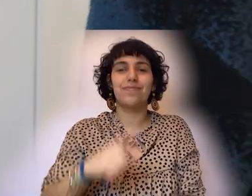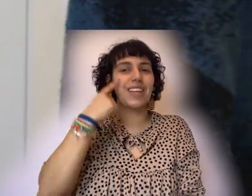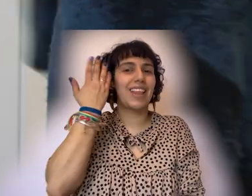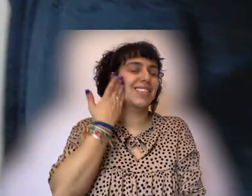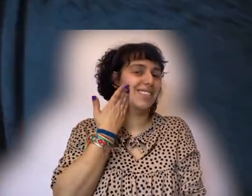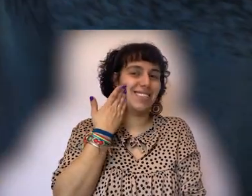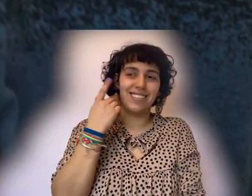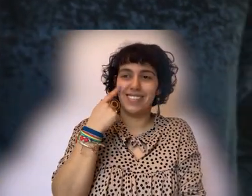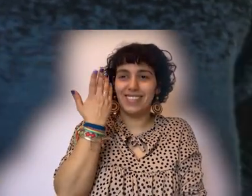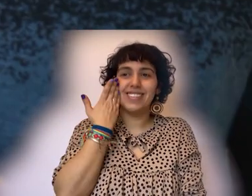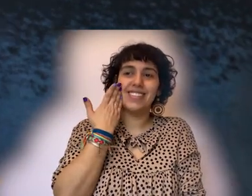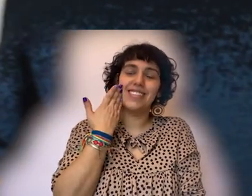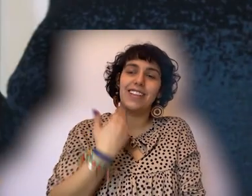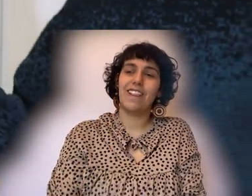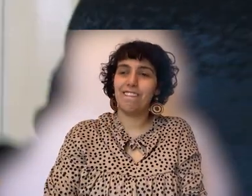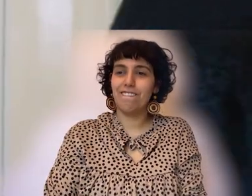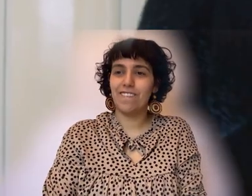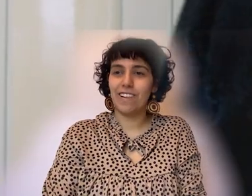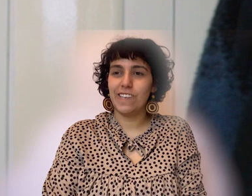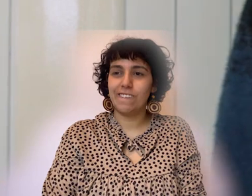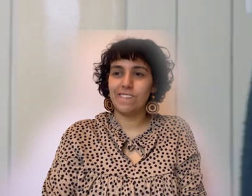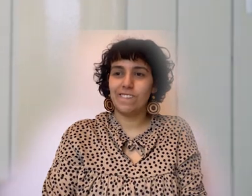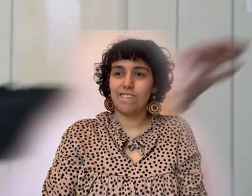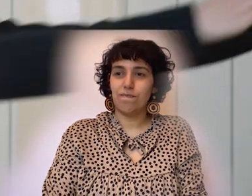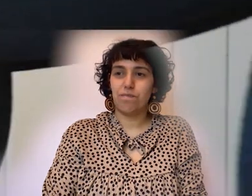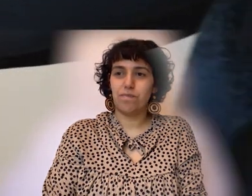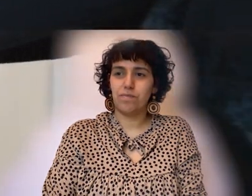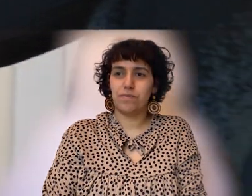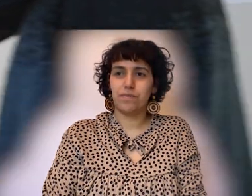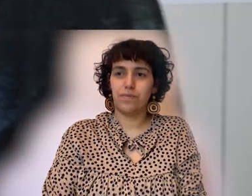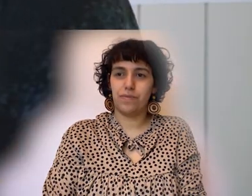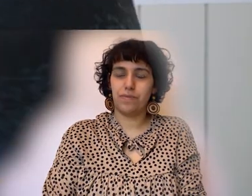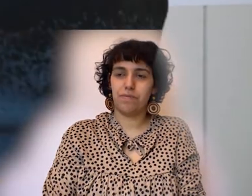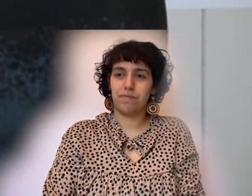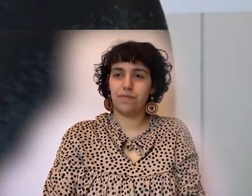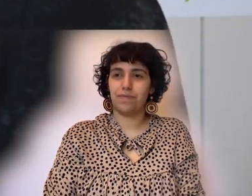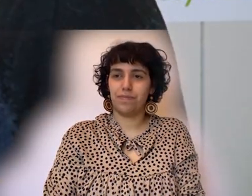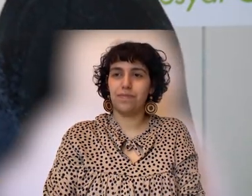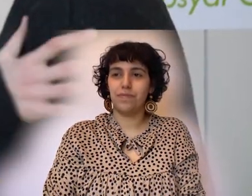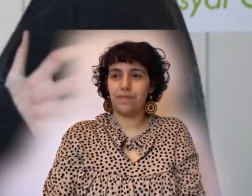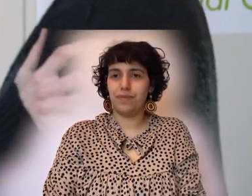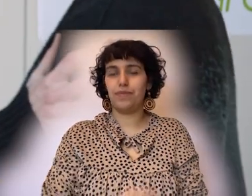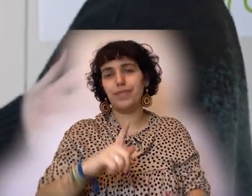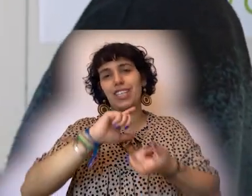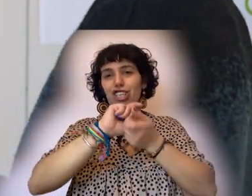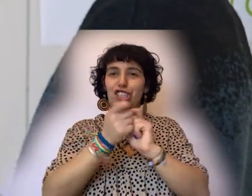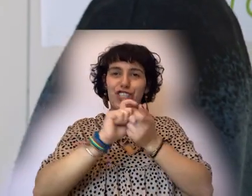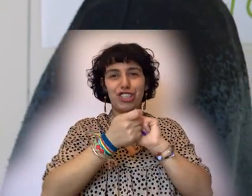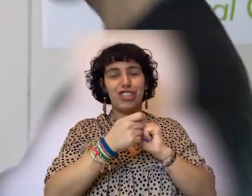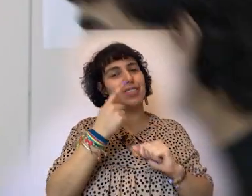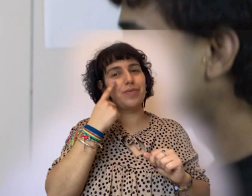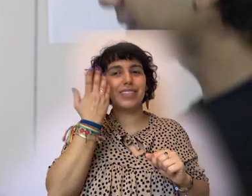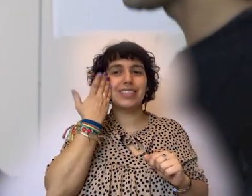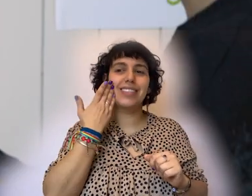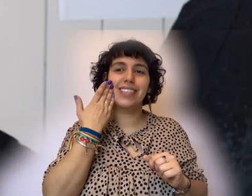tarafında dene Evet aynen aynen mesaja çok güzel oldu mesai ki elini birden şey yaparsa hem işte burada güm diye kafa